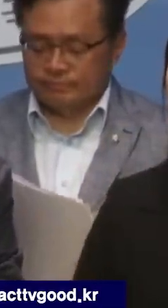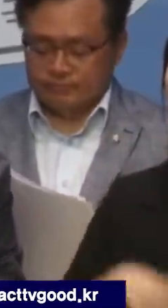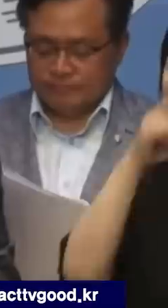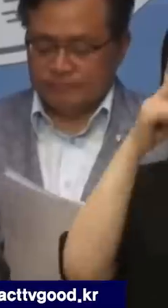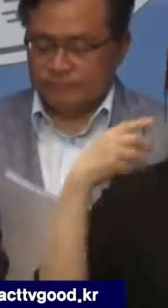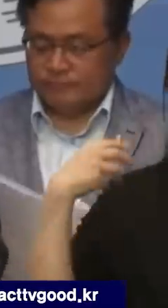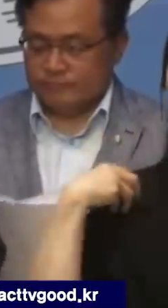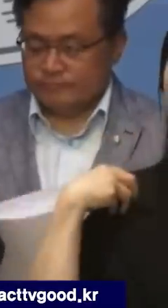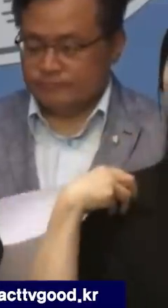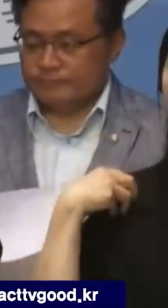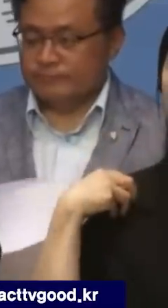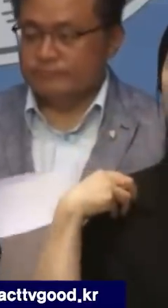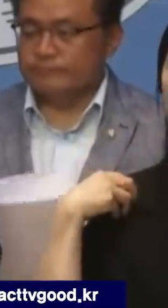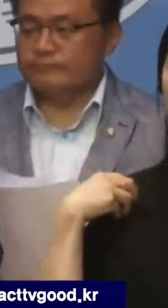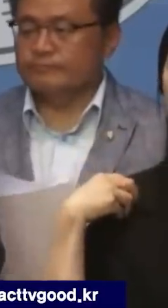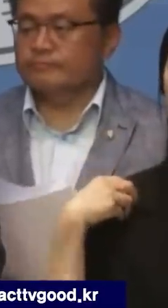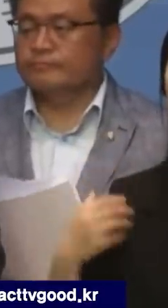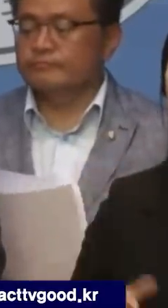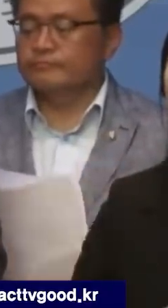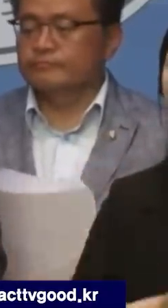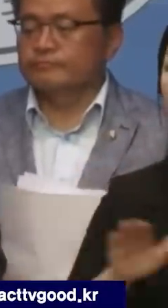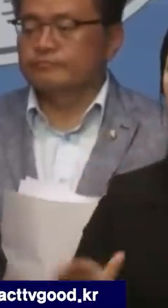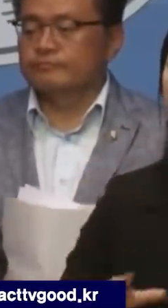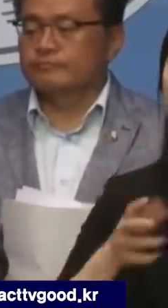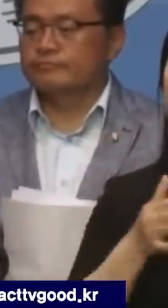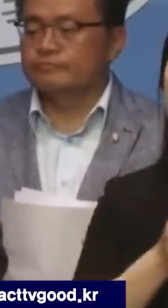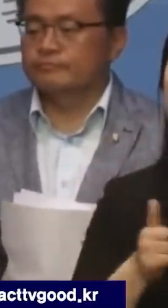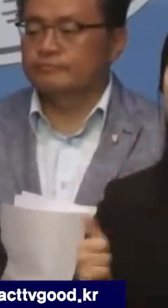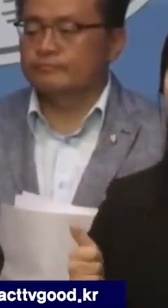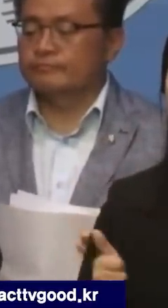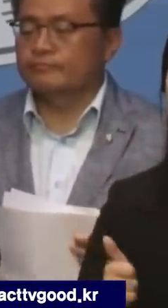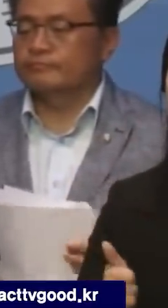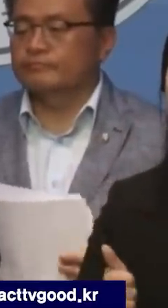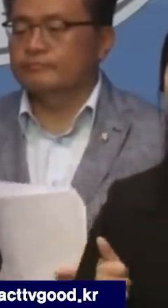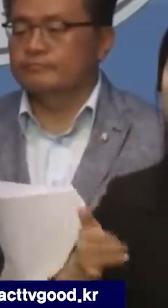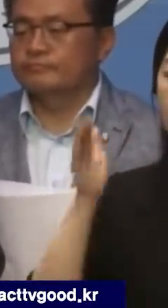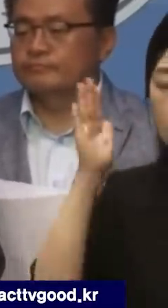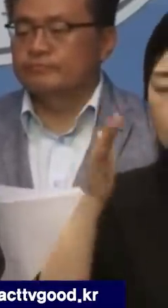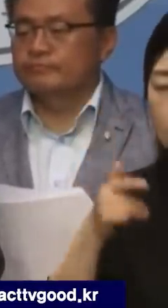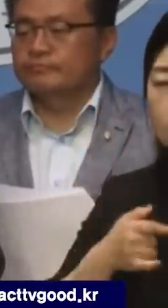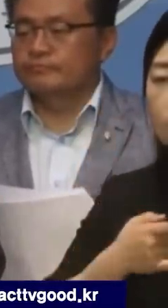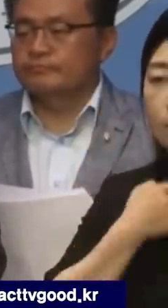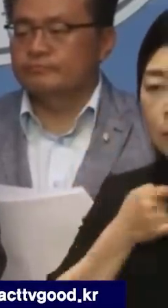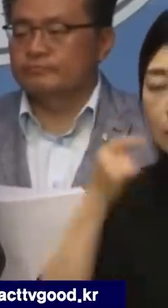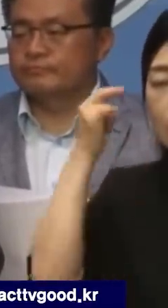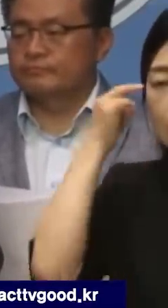정부가 우리 국민들과 목소리를 함께해서